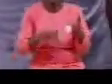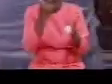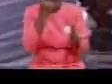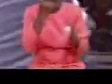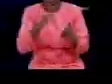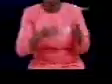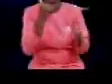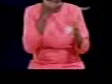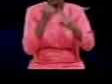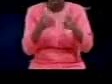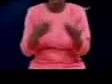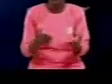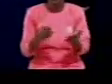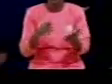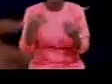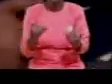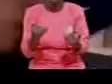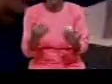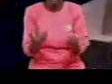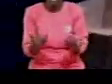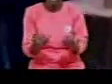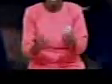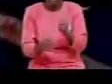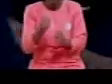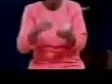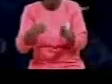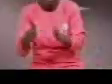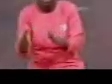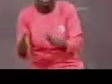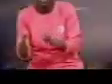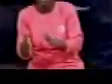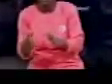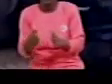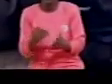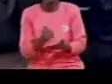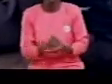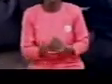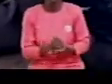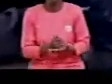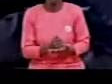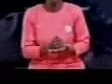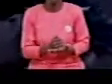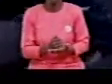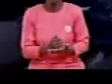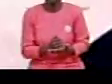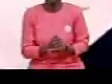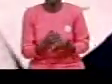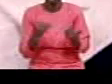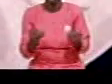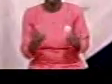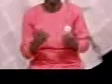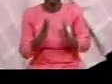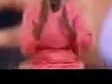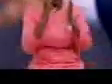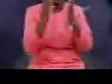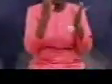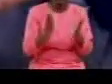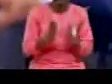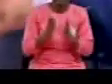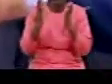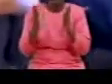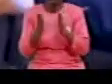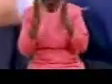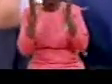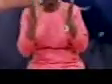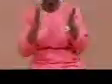استاذ ماجد يا جماعه حد جاب لنا اسهاب يا جماعه استاذ ماجد مستر ماجد مستر ماجد مستر ماجد مستر